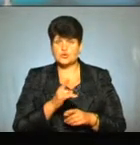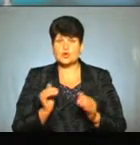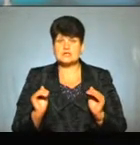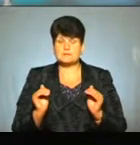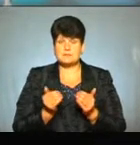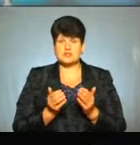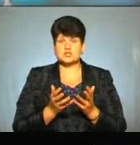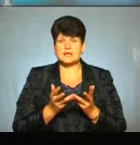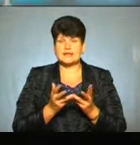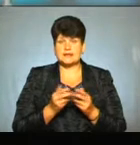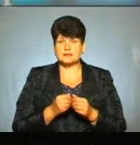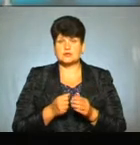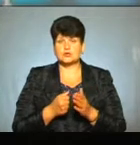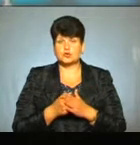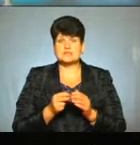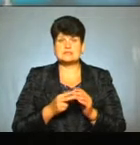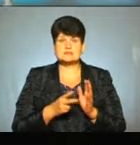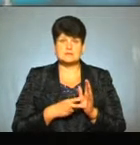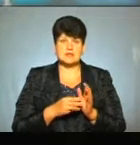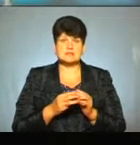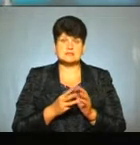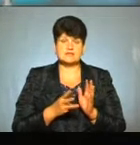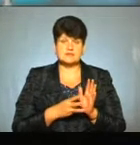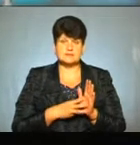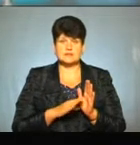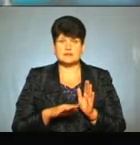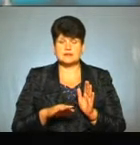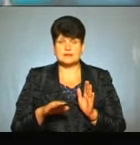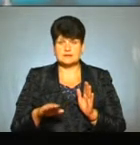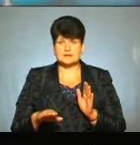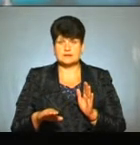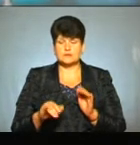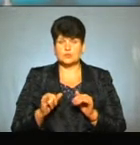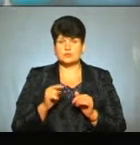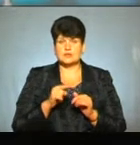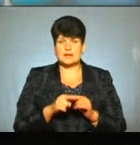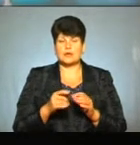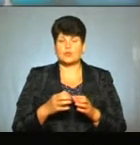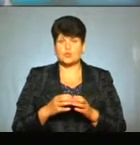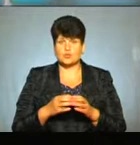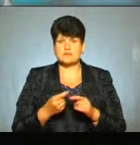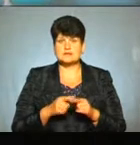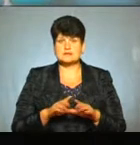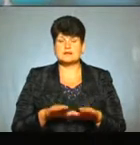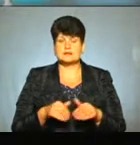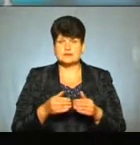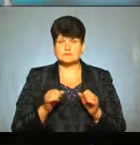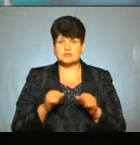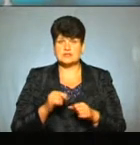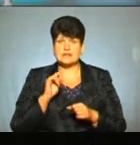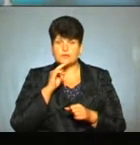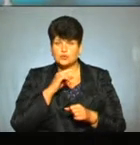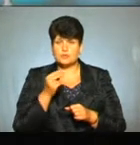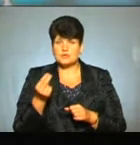щодо зменшення кількості хоча б до 17-18 учнів саме у таких групах. Це дасть можливість